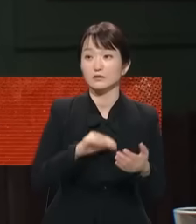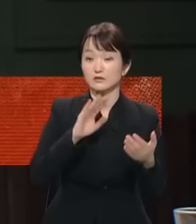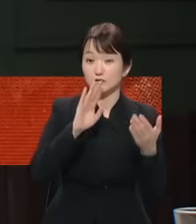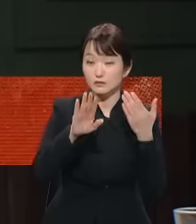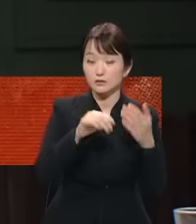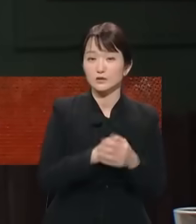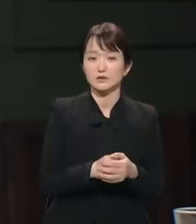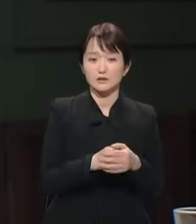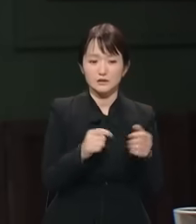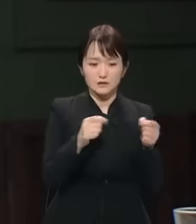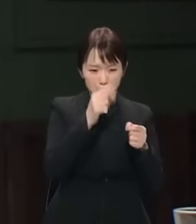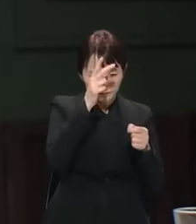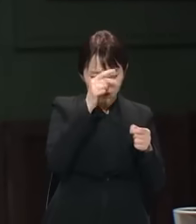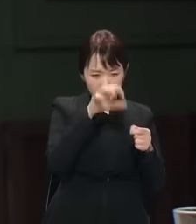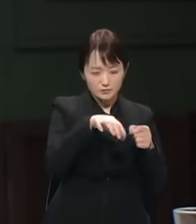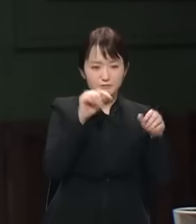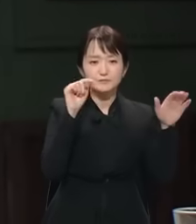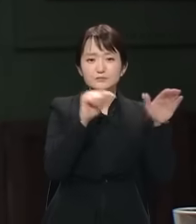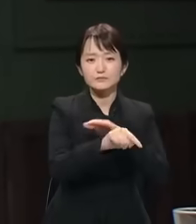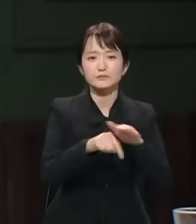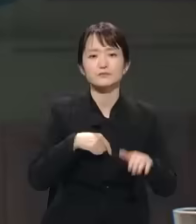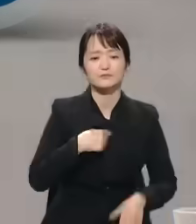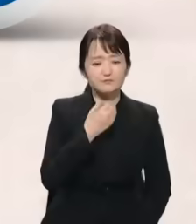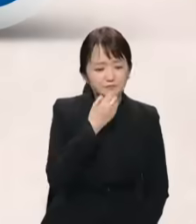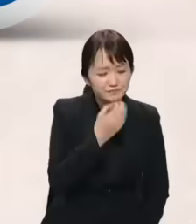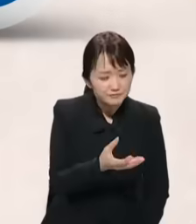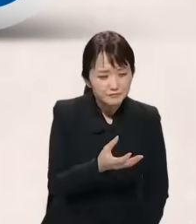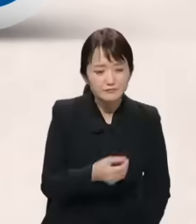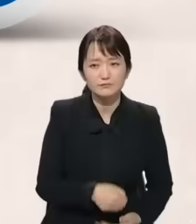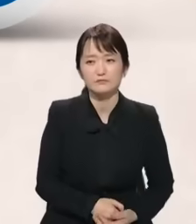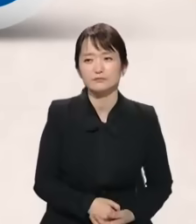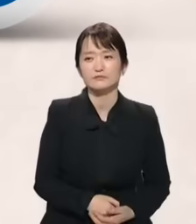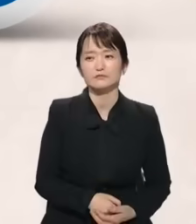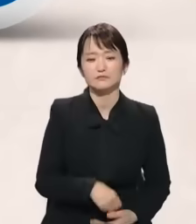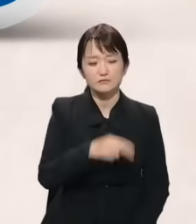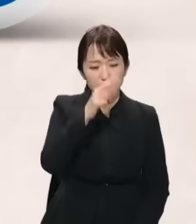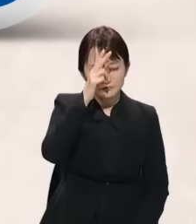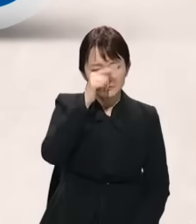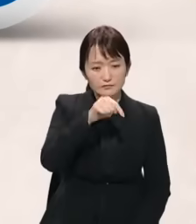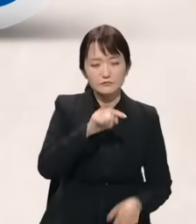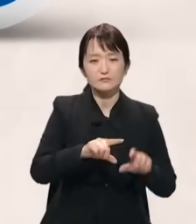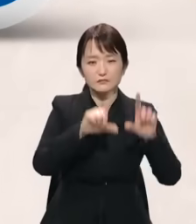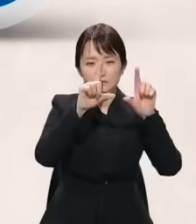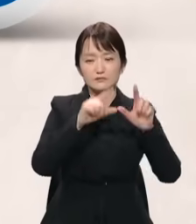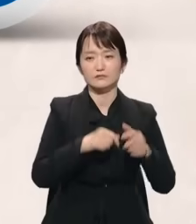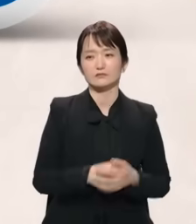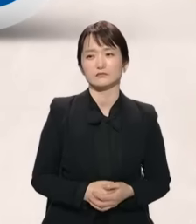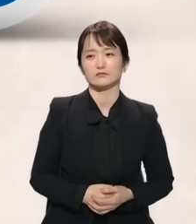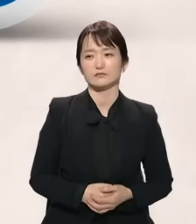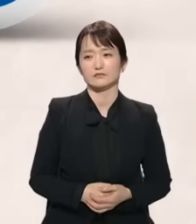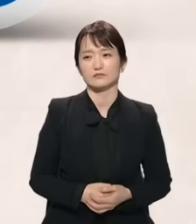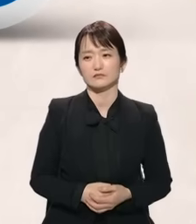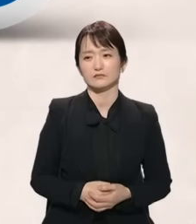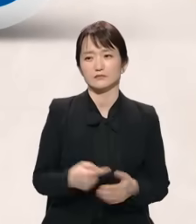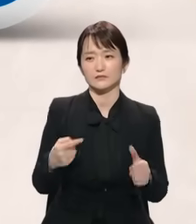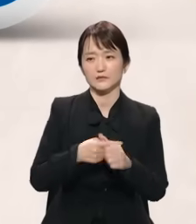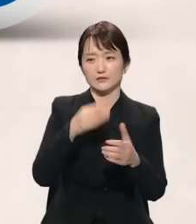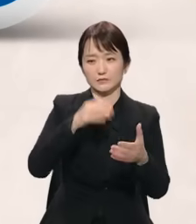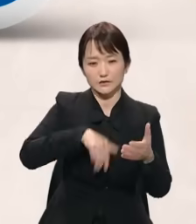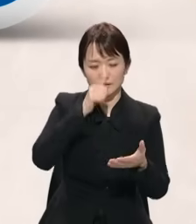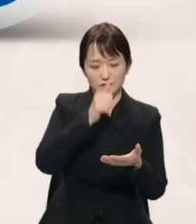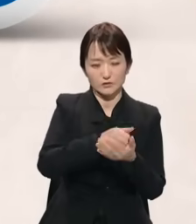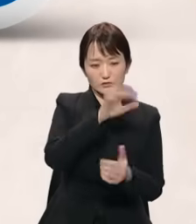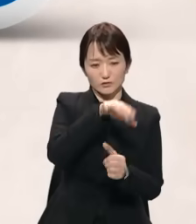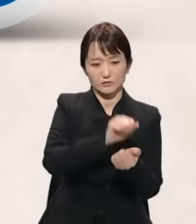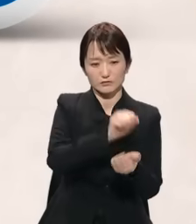근처에 있는 파출소를 찾아가서 이제 자수를 했는데요. 그래서 경찰이 그 사건 당일에 바로 이 살인미수 혐의로 구속영장